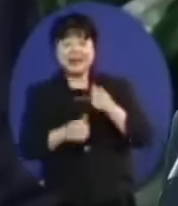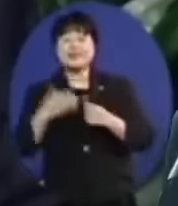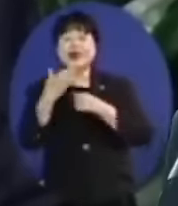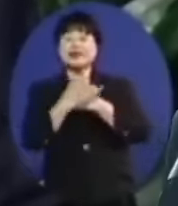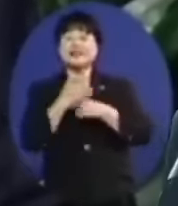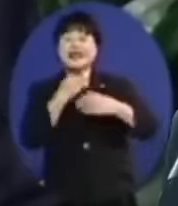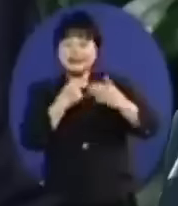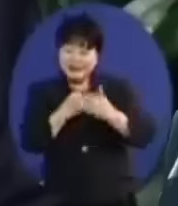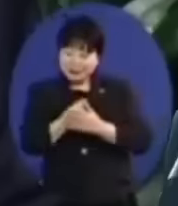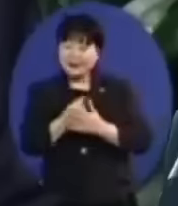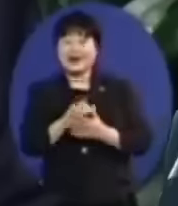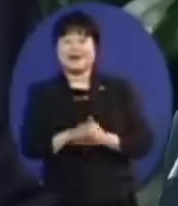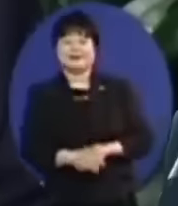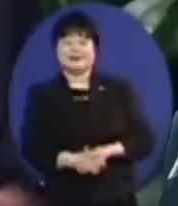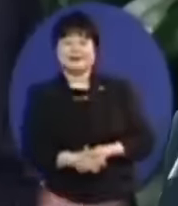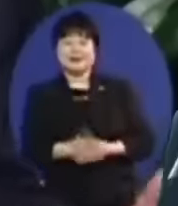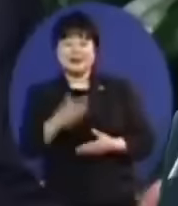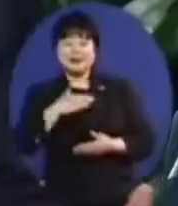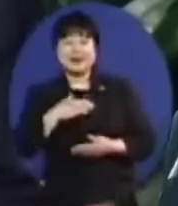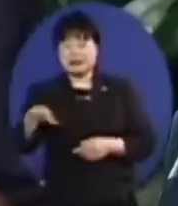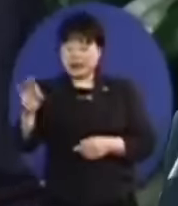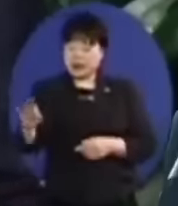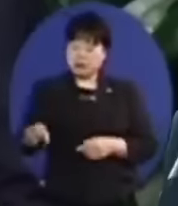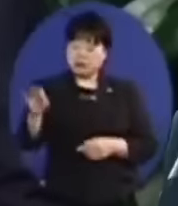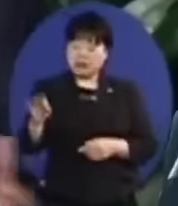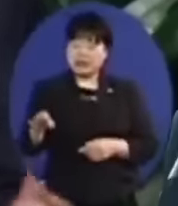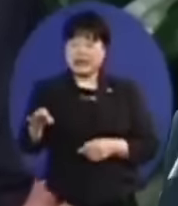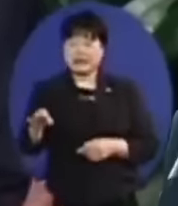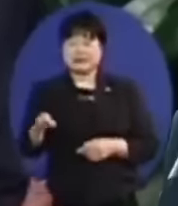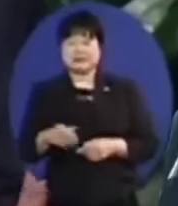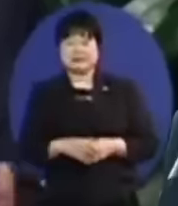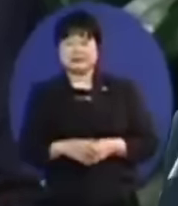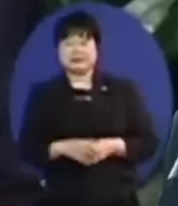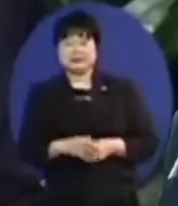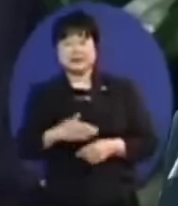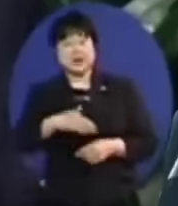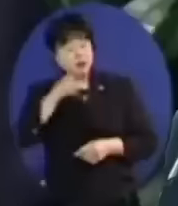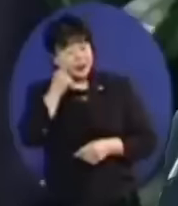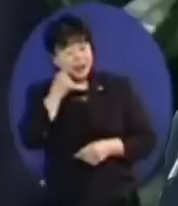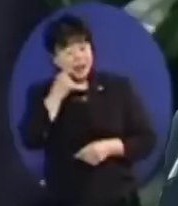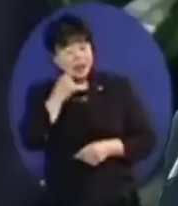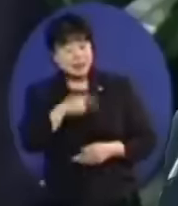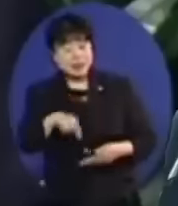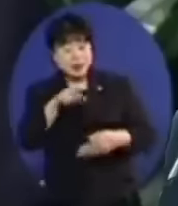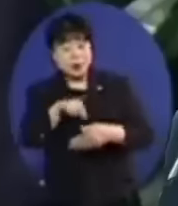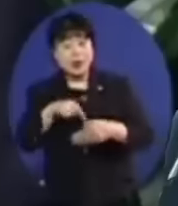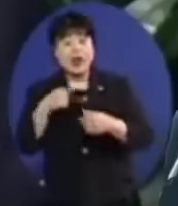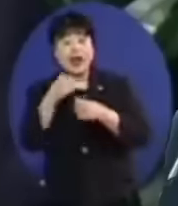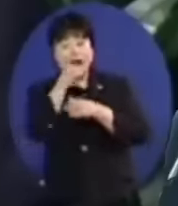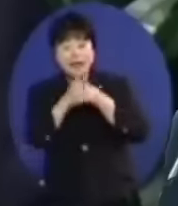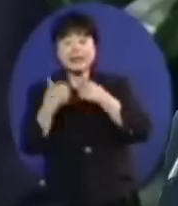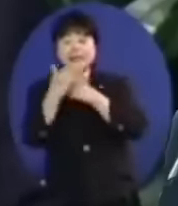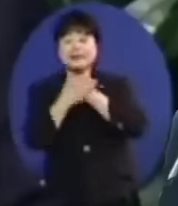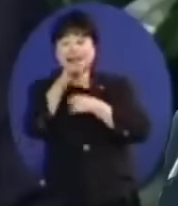만들었다. 나는 아무것도 아니다. 나는 이렇게 될 수 없다. 내 속에 들어온 하나님의 은혜가 그렇게 만들었다.